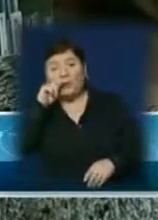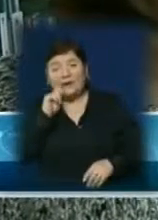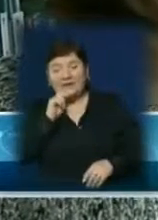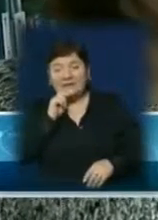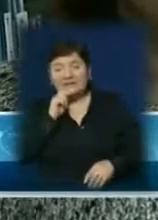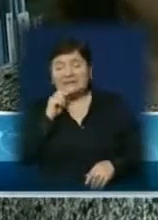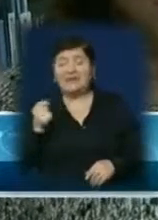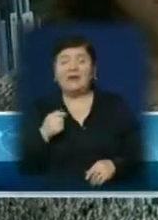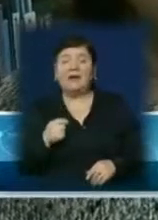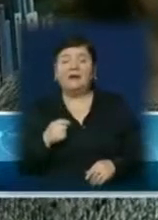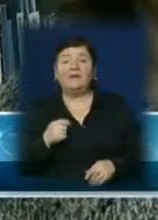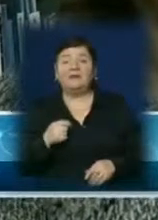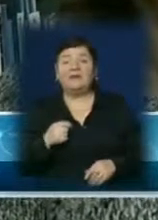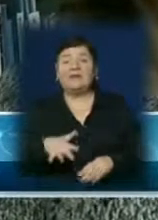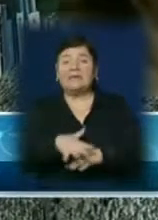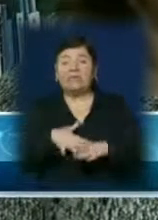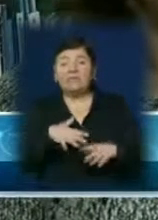Луганської та Донецької областей.